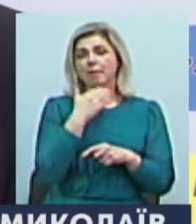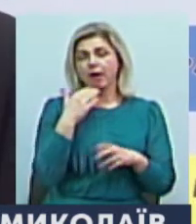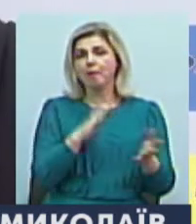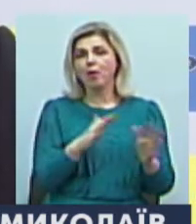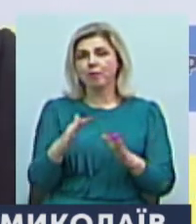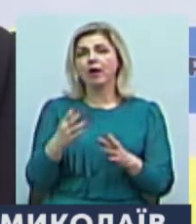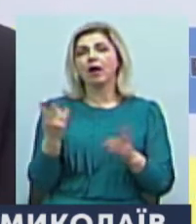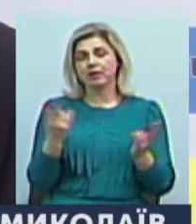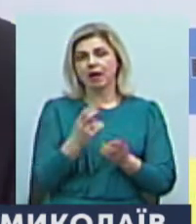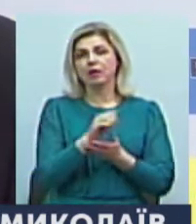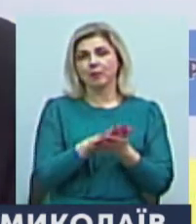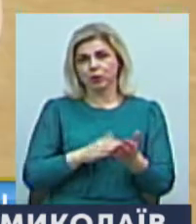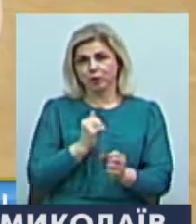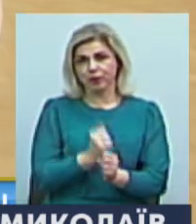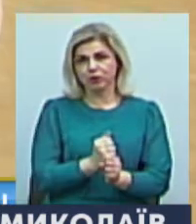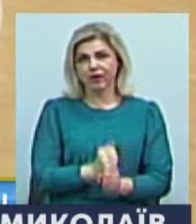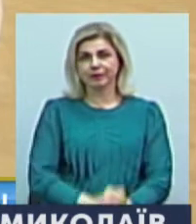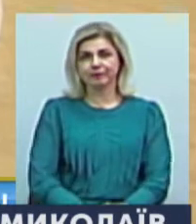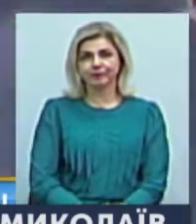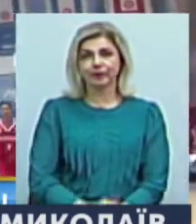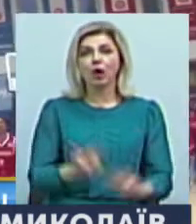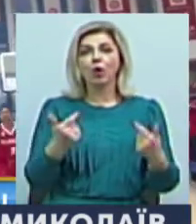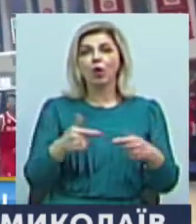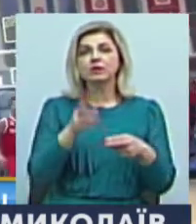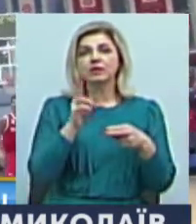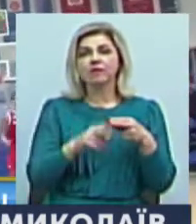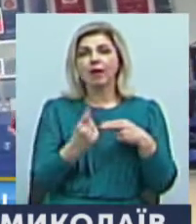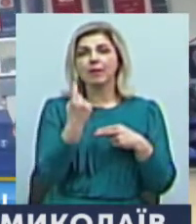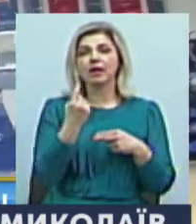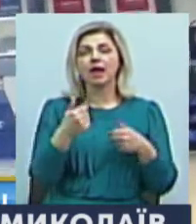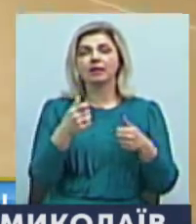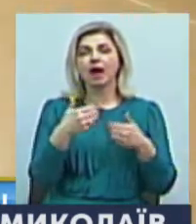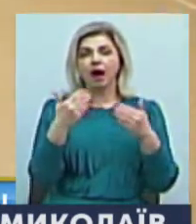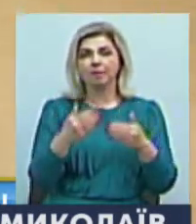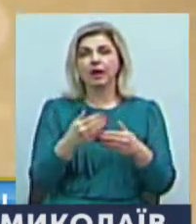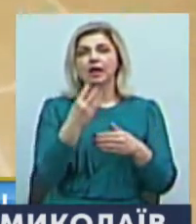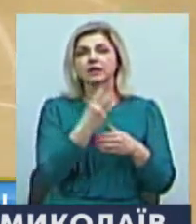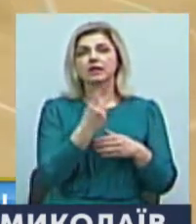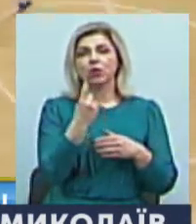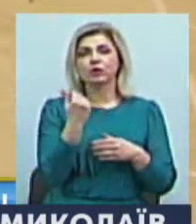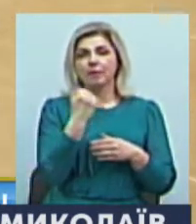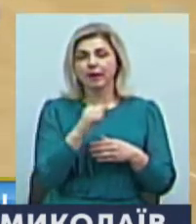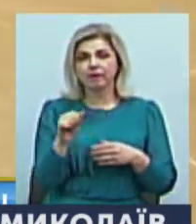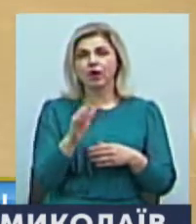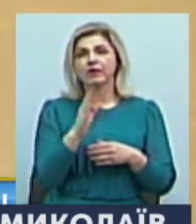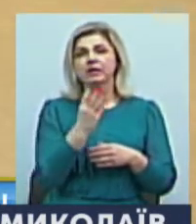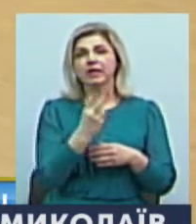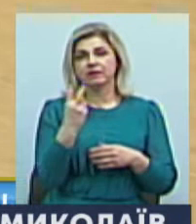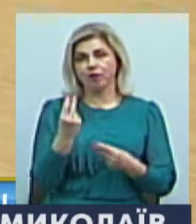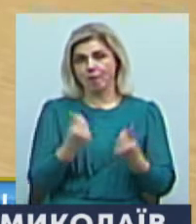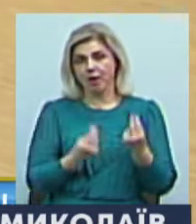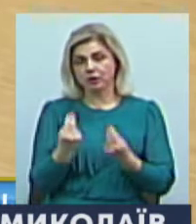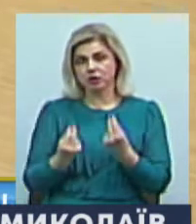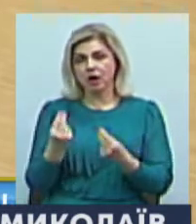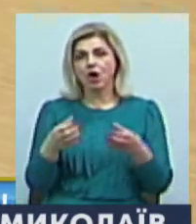якими потрібно продовжувати працювати. Гості завершили перший етап турніру з показником 31 перемога у 32 матчах.